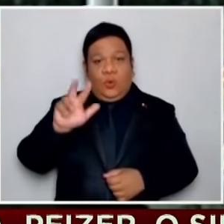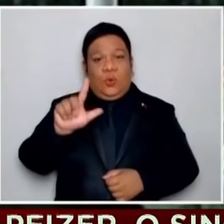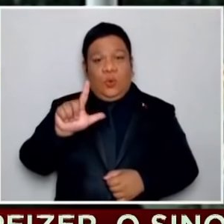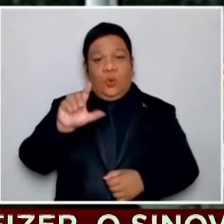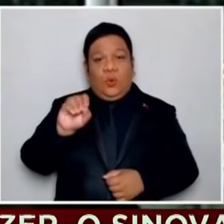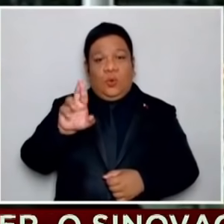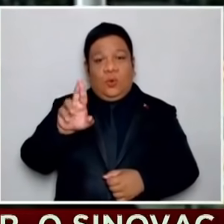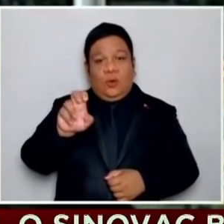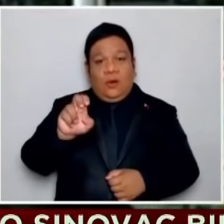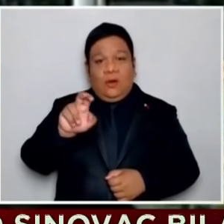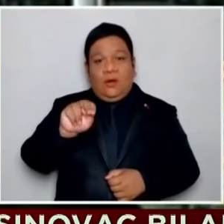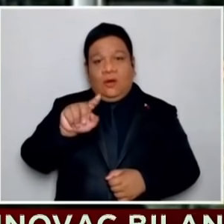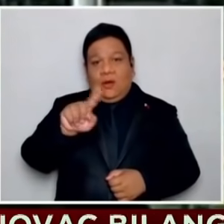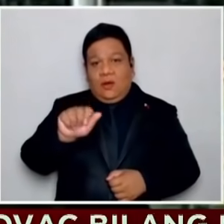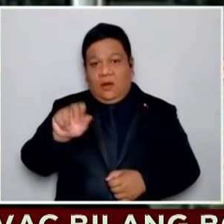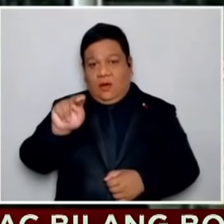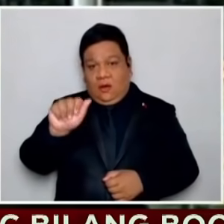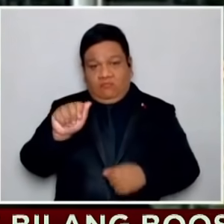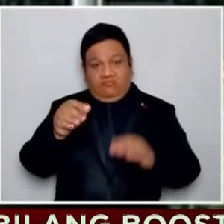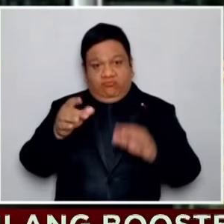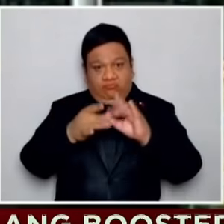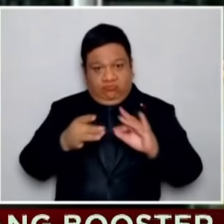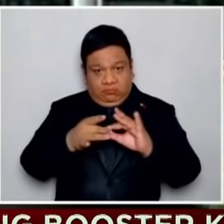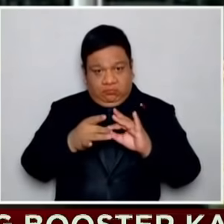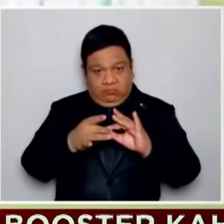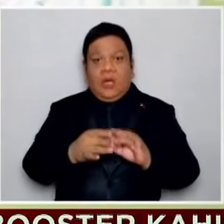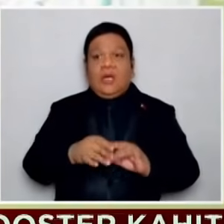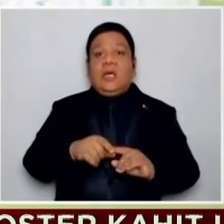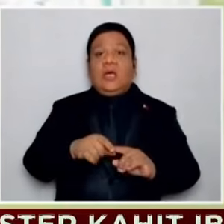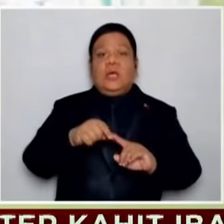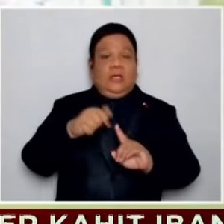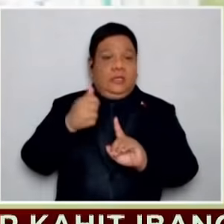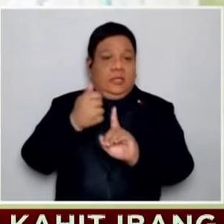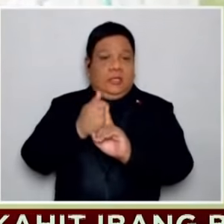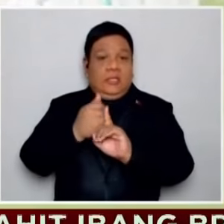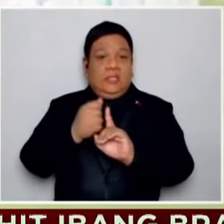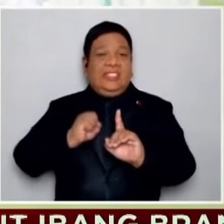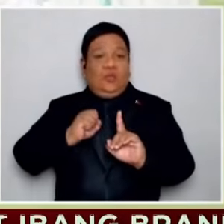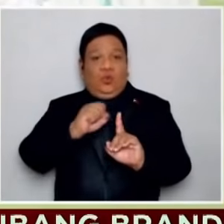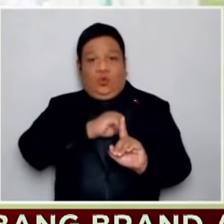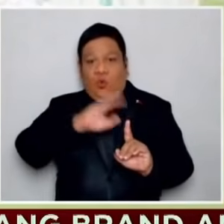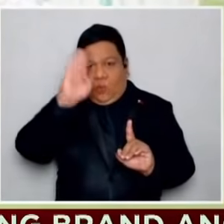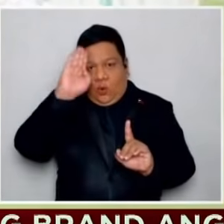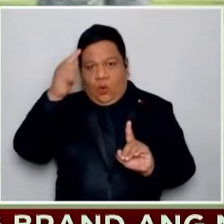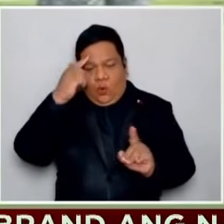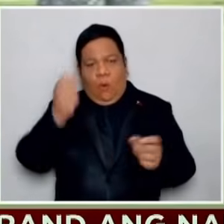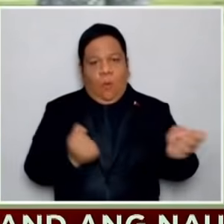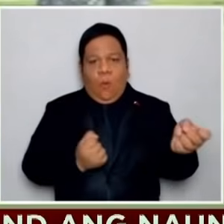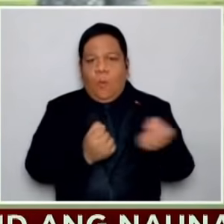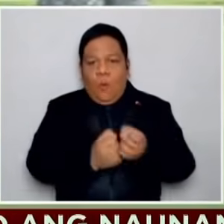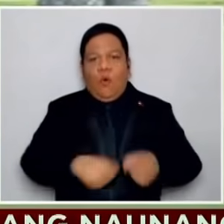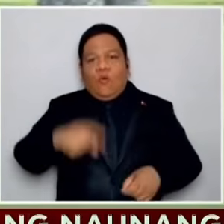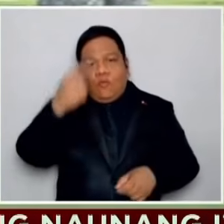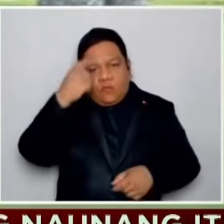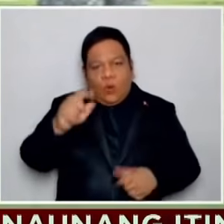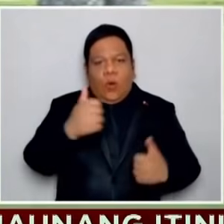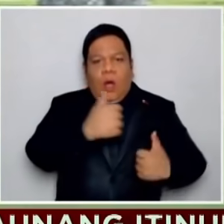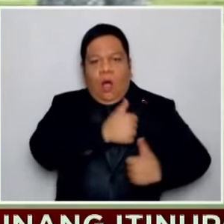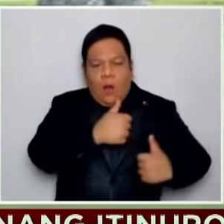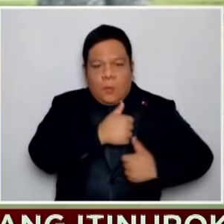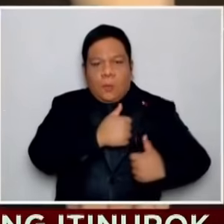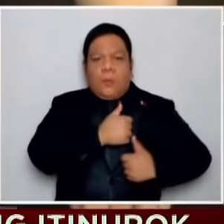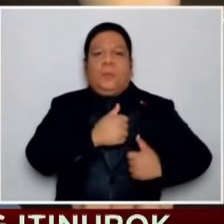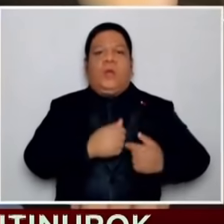tulong umano ang senador para mapataas ang sweldo ng mga sundalo, pati na sa pagsuporta sa mga programa at modernization ng